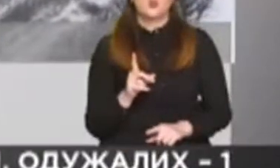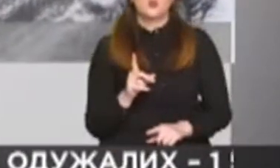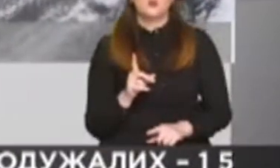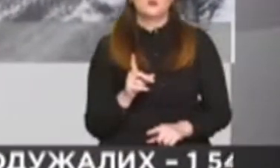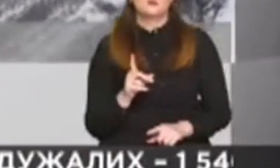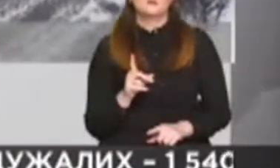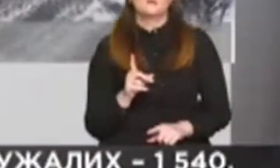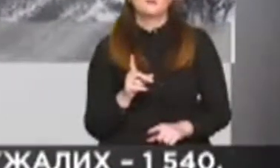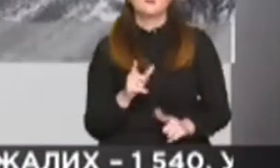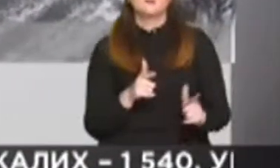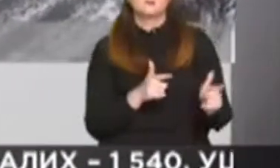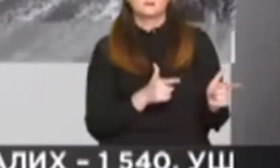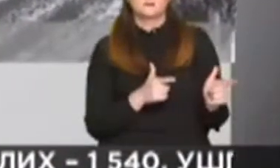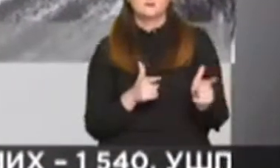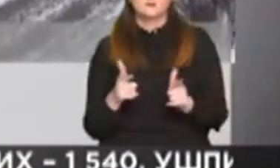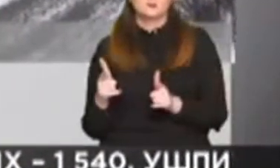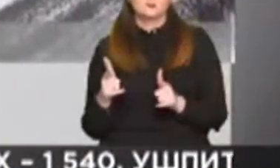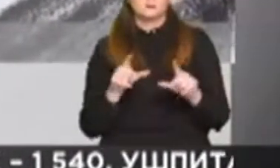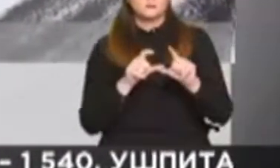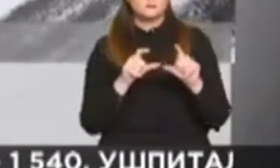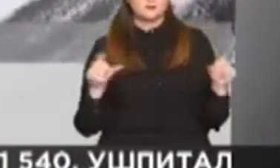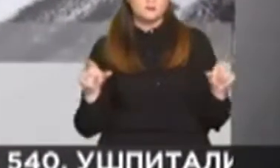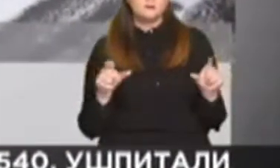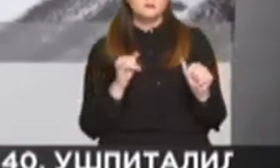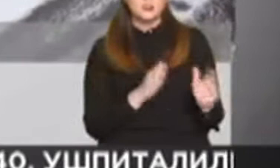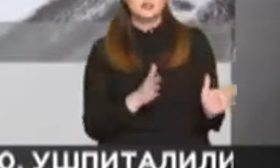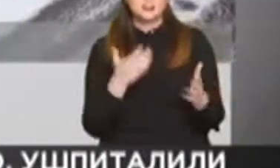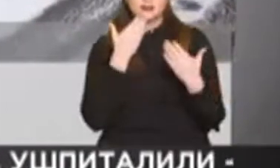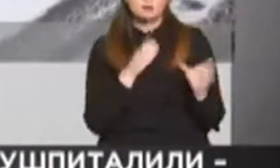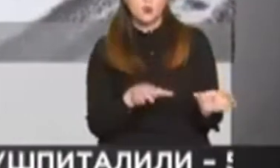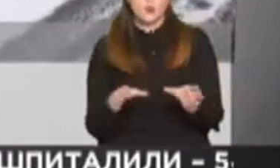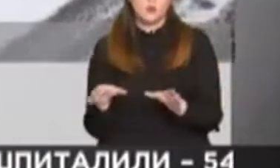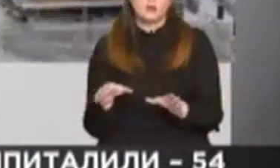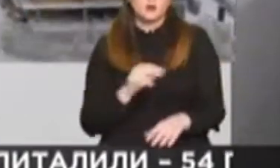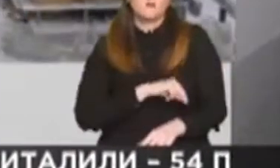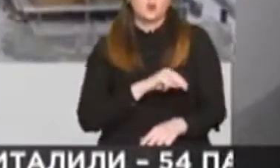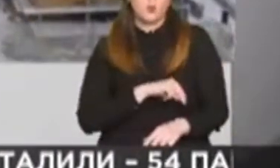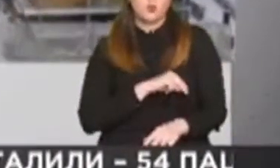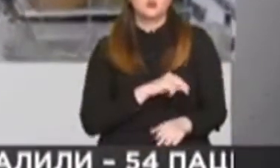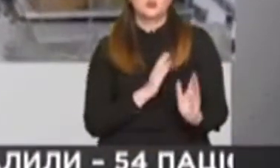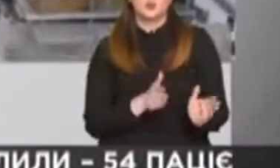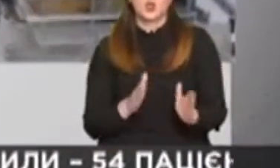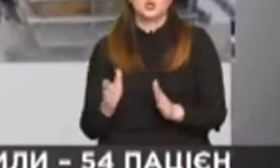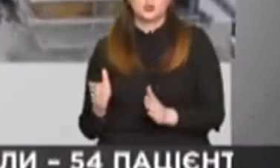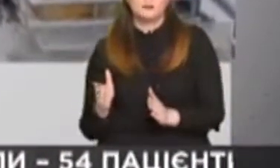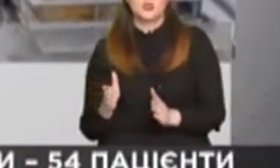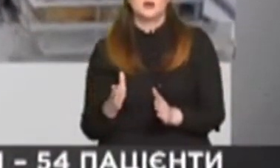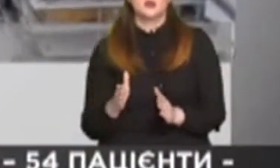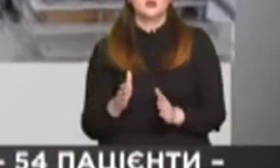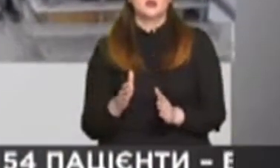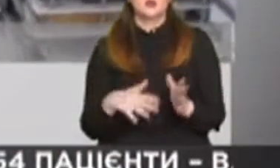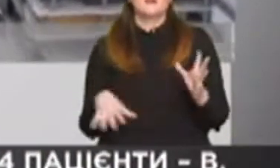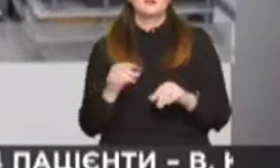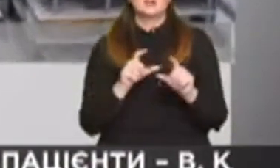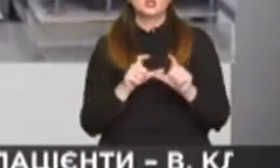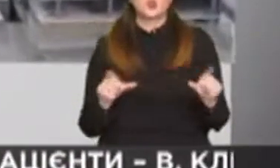ми готові заклади і системи опалення в робочому режимі. Всі школи